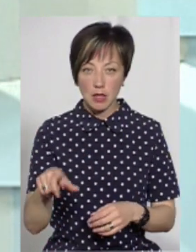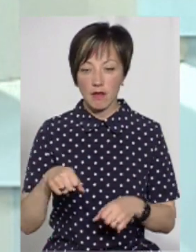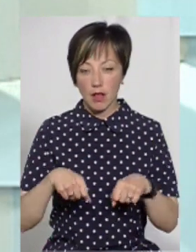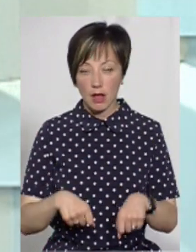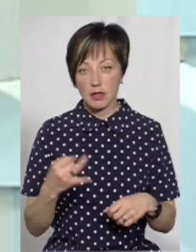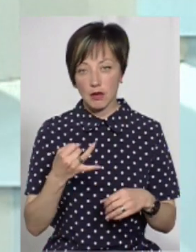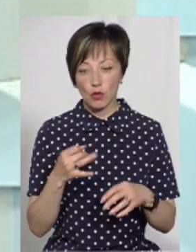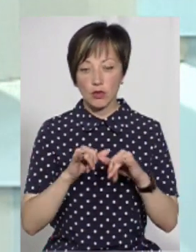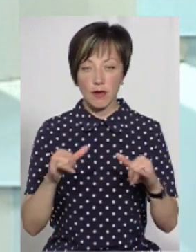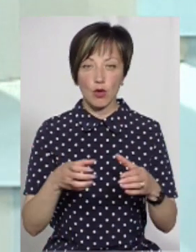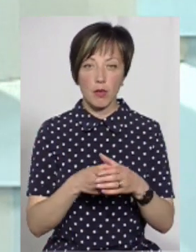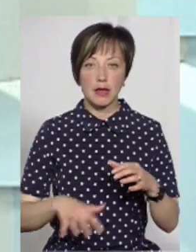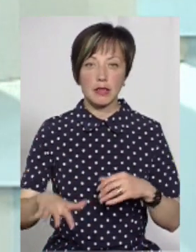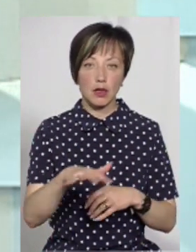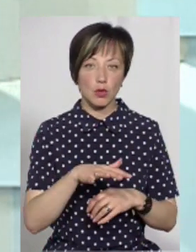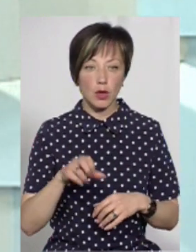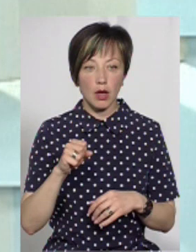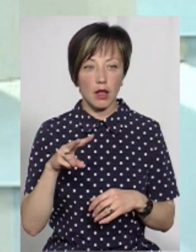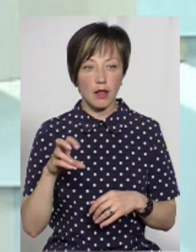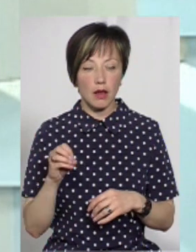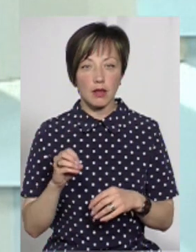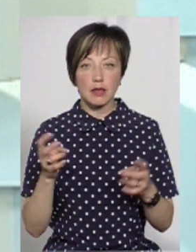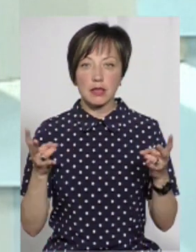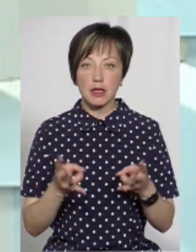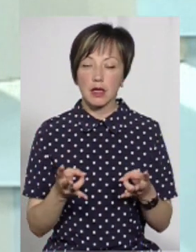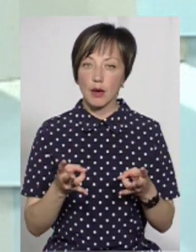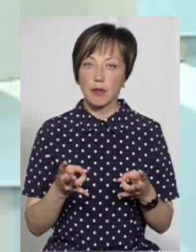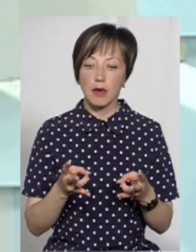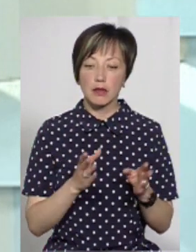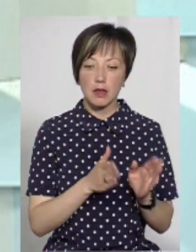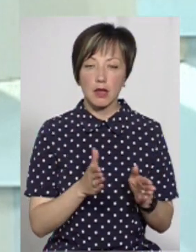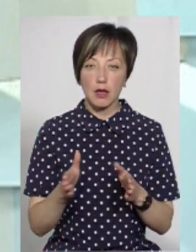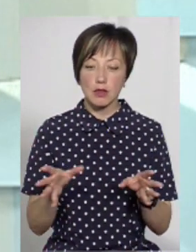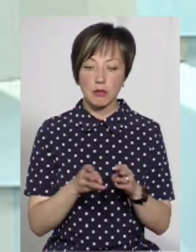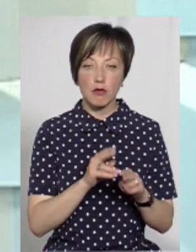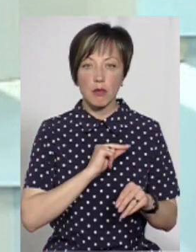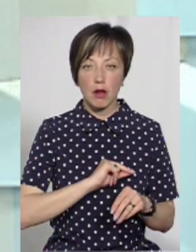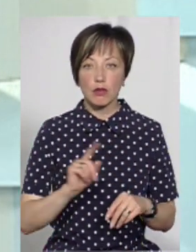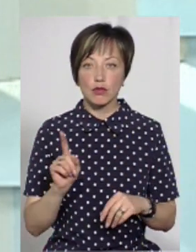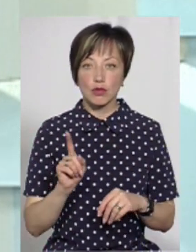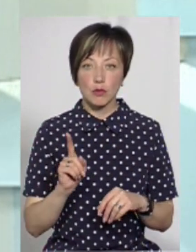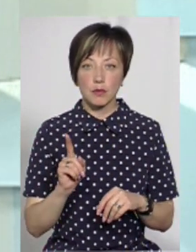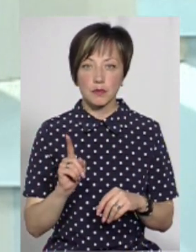щоб розвивалася громада, сама територія. Але тут треба налагодити таку співпрацю, щоб